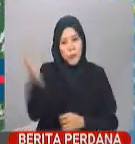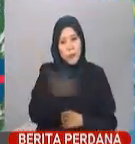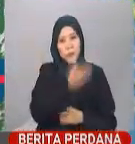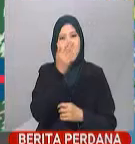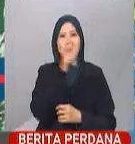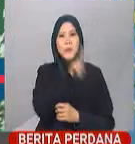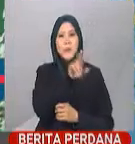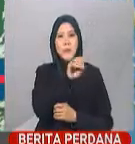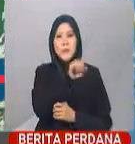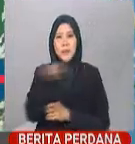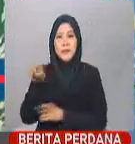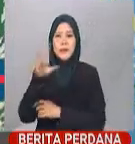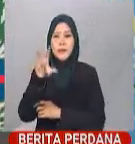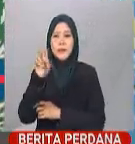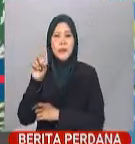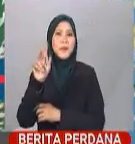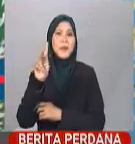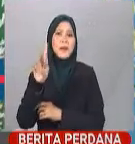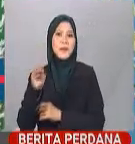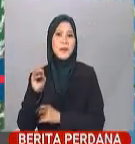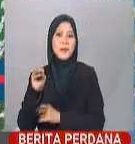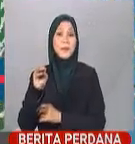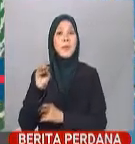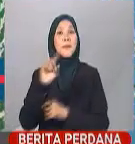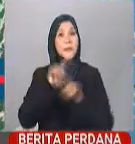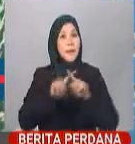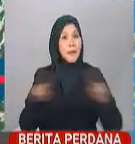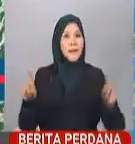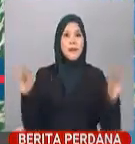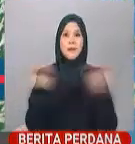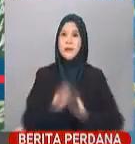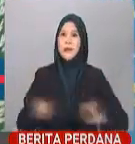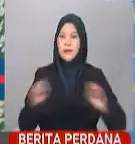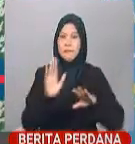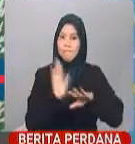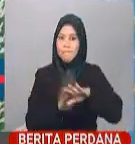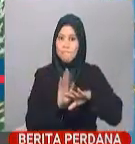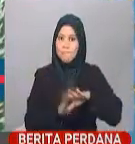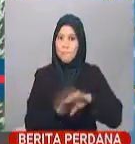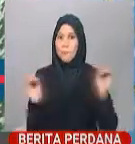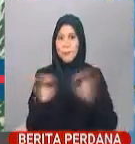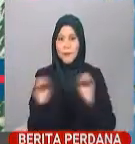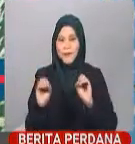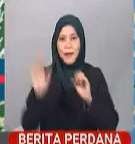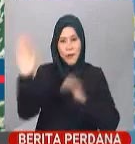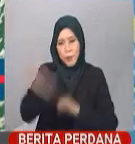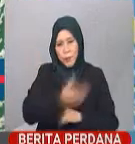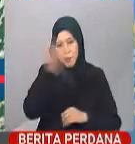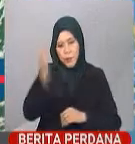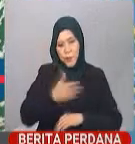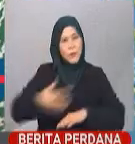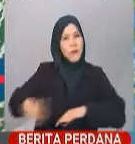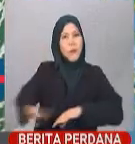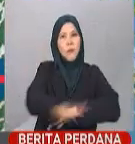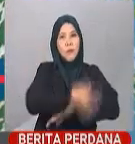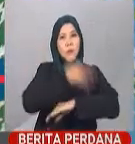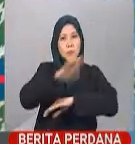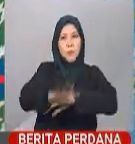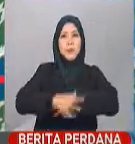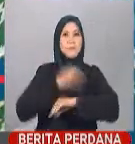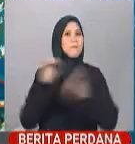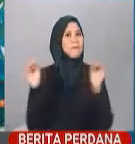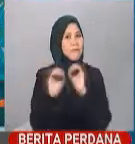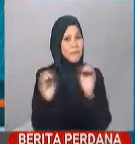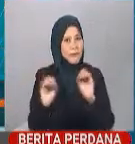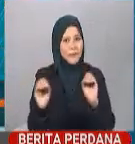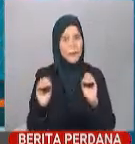antara 20 hingga 30 km sejam. Namun begitu, tiada sebarang amaran terperingkat bagi angin kencang laut gelora yang dikeluarkan setakat ini.